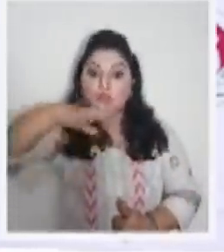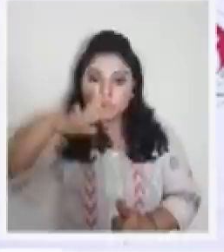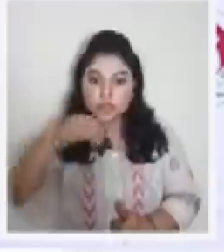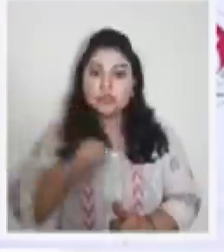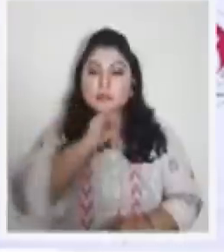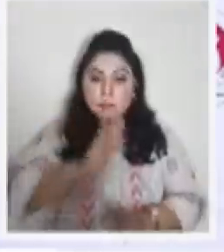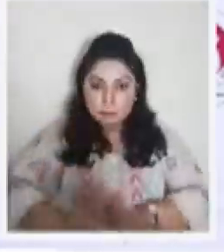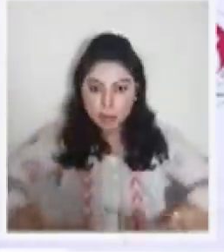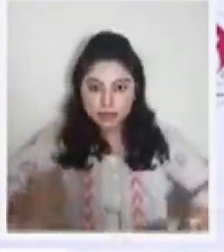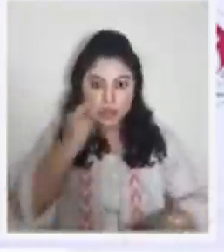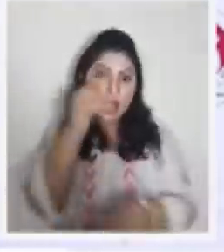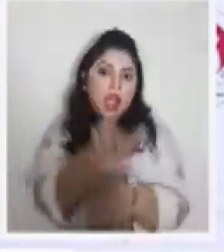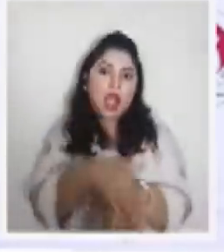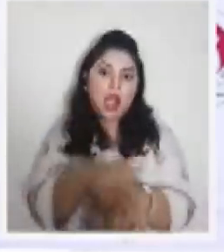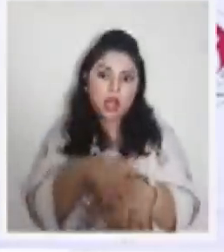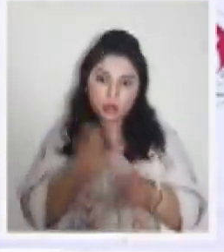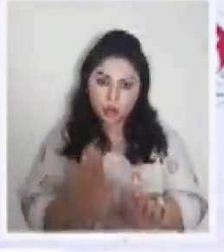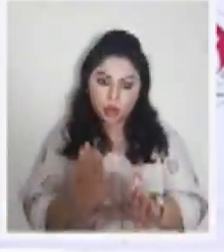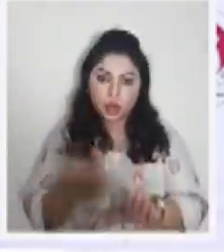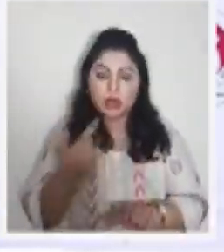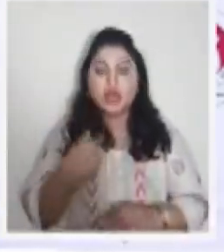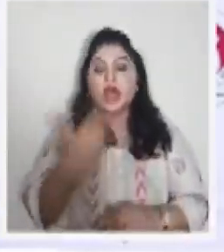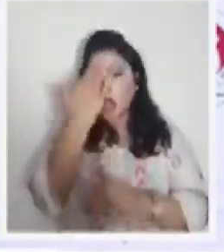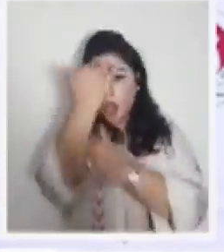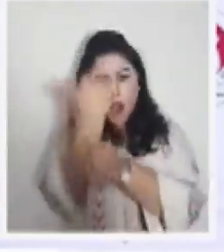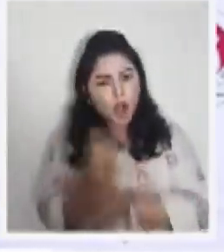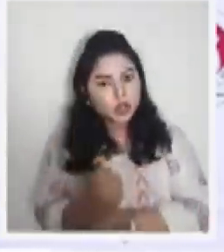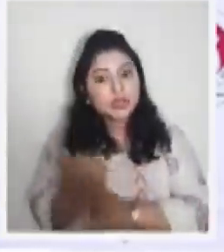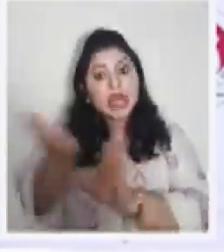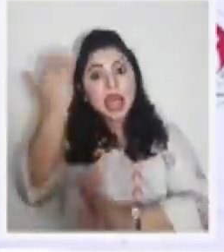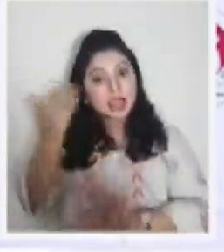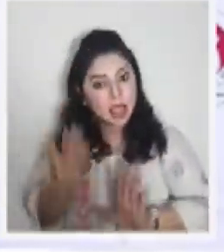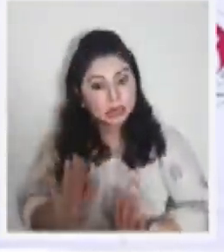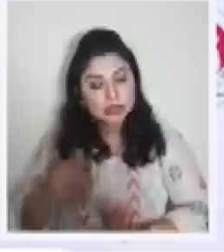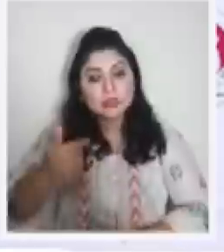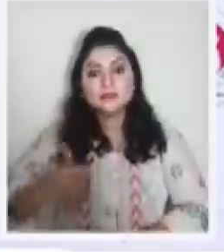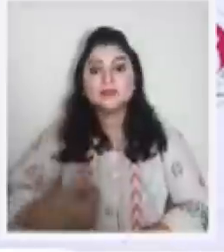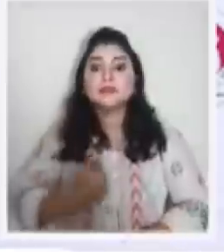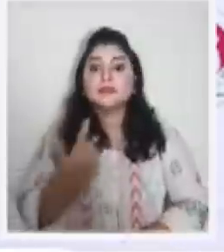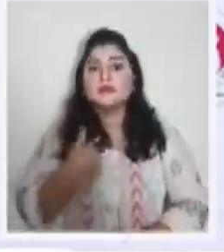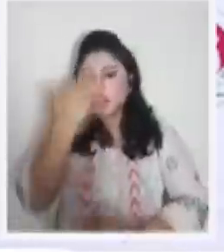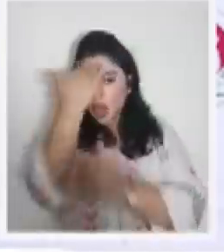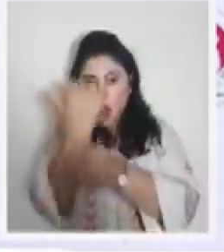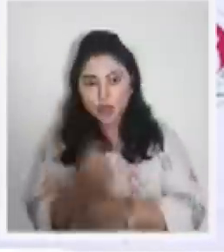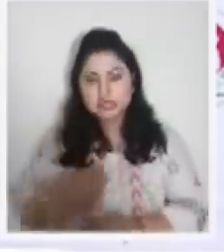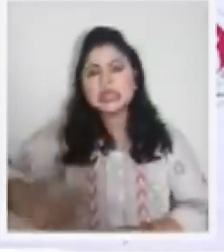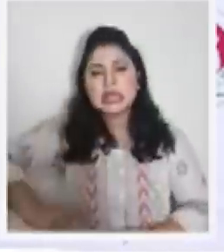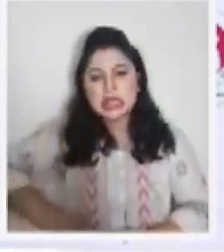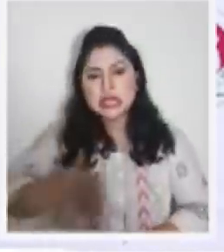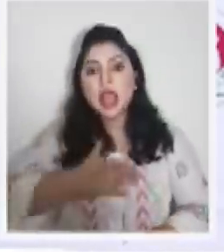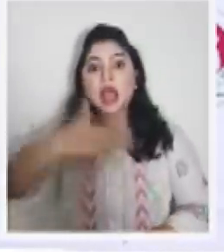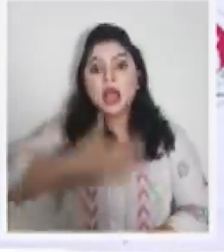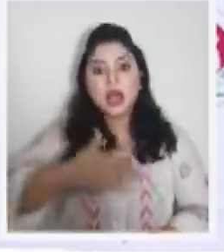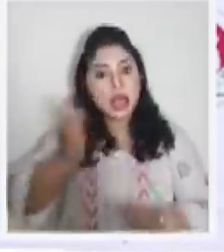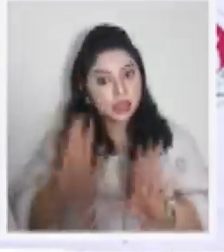ভালো থাকুন এবং বিশেষভাবে বয়স বৃদ্ধ এবং শিশুদের প্রতি নজর দিন। যাদের অসংক্রামক ব্যাধি আছে বা যারা